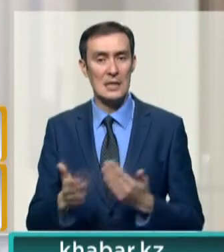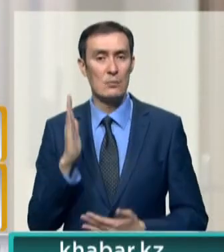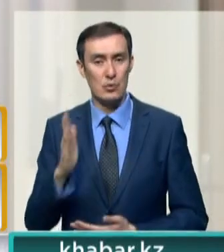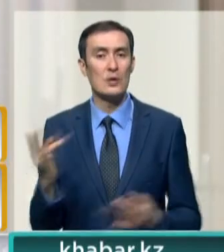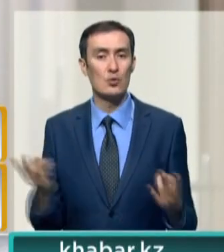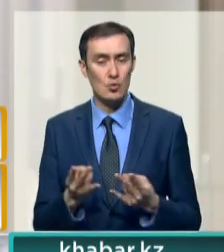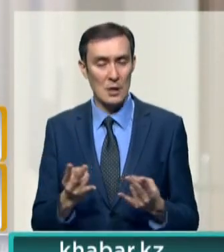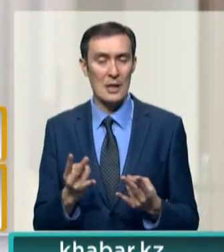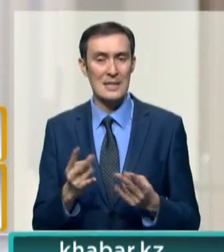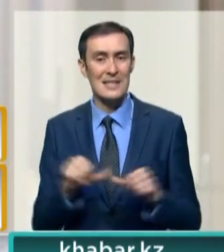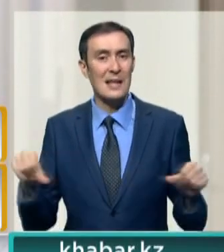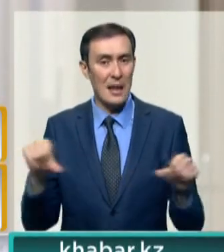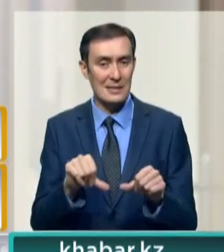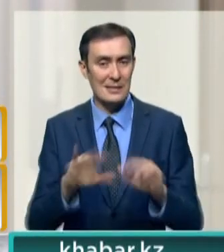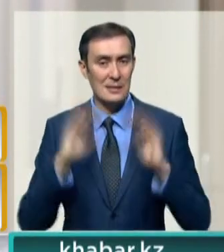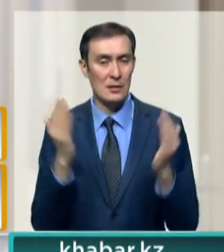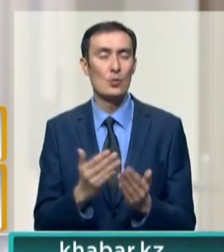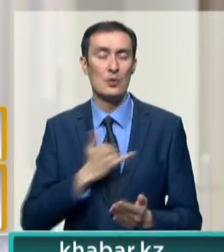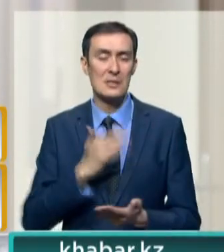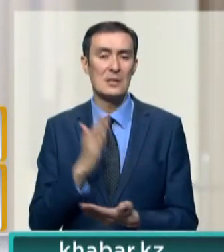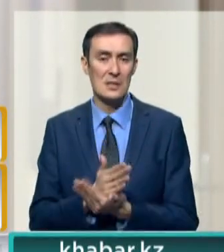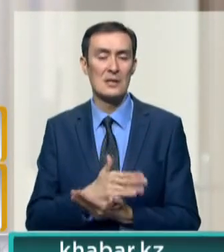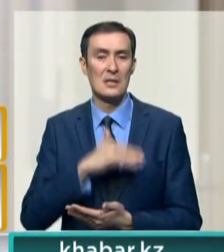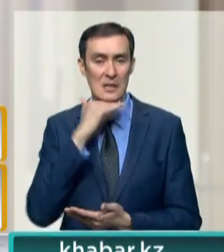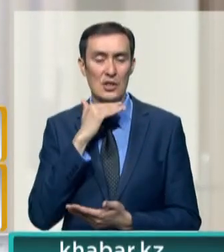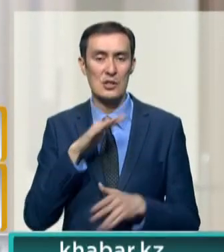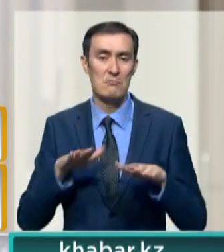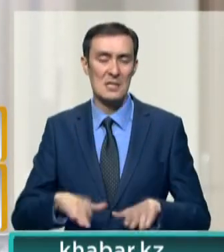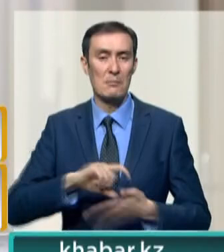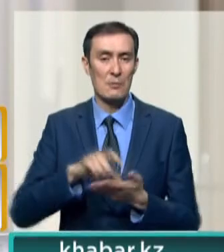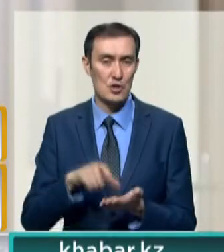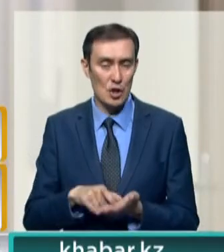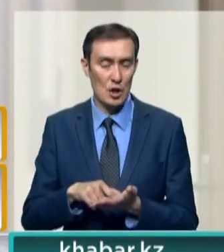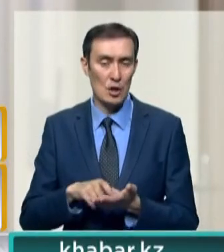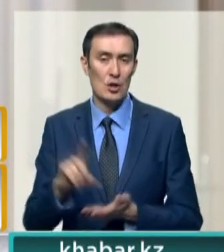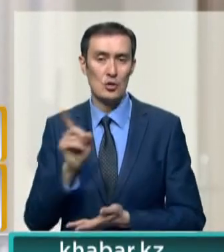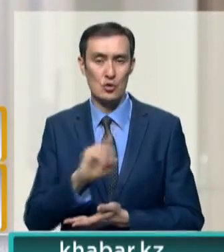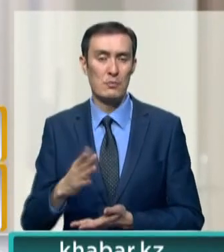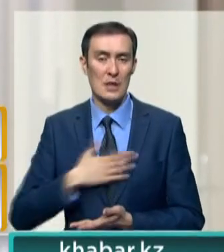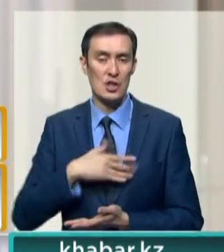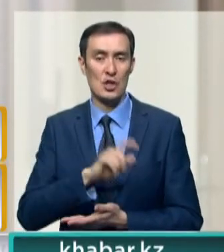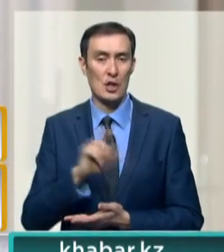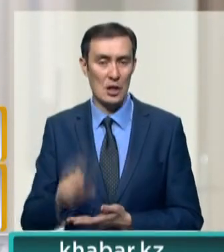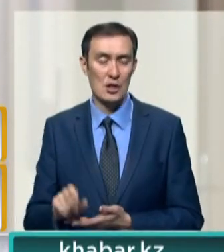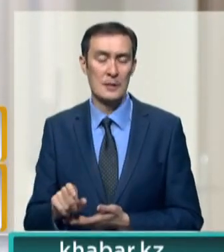необходимости изоляции у нас есть достаточно площадей и помещений для того, чтобы наших граждан